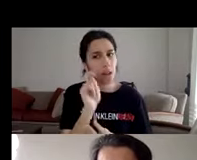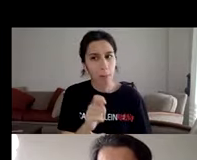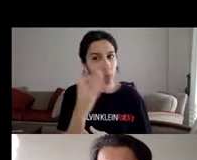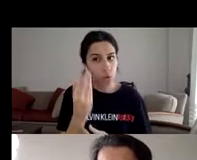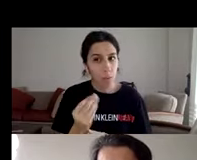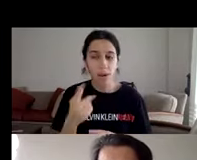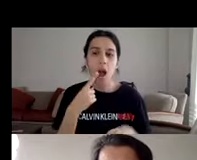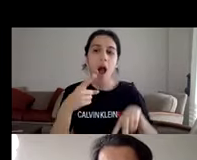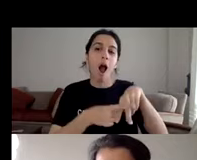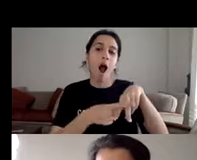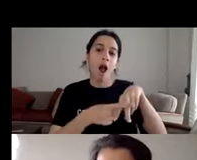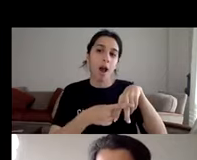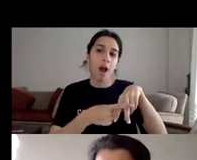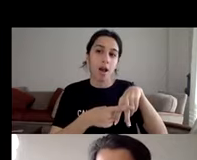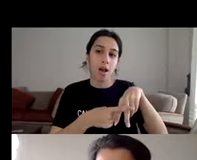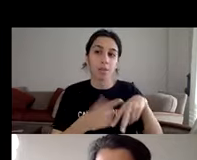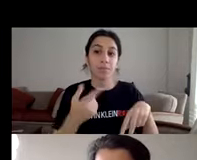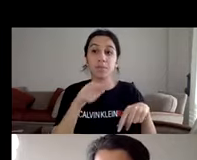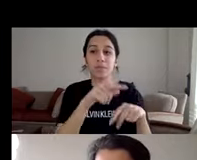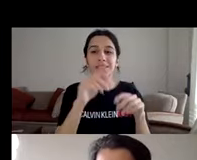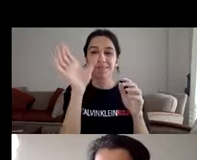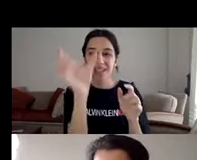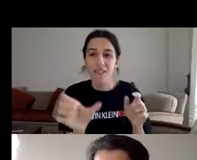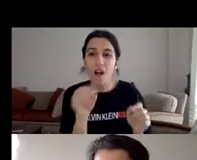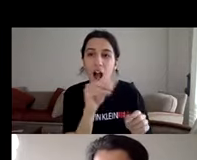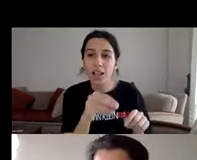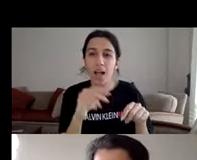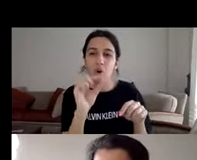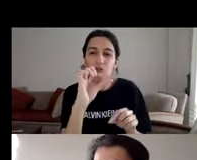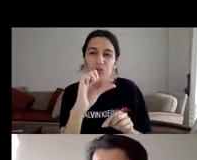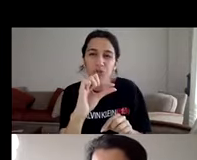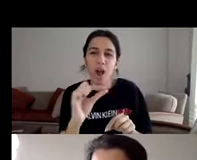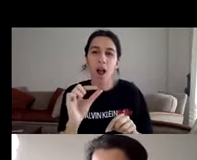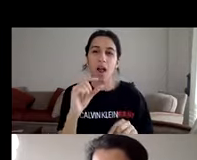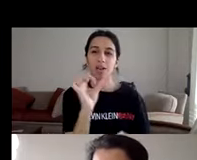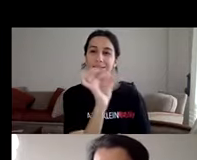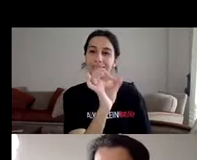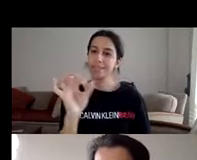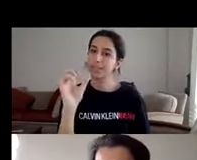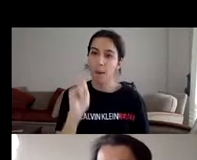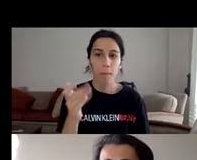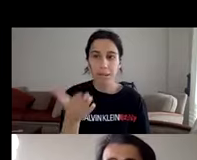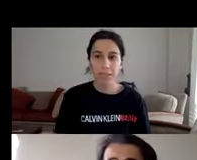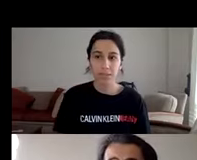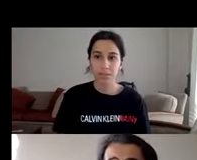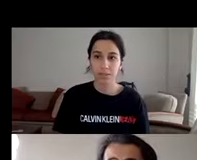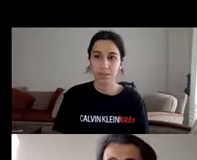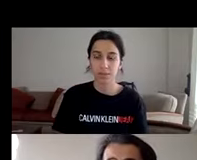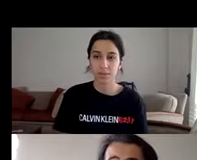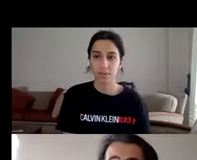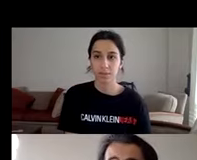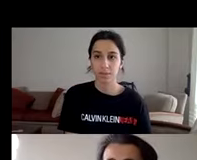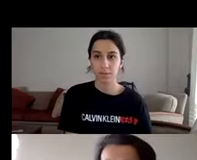seviyesinde erişilebilirdir. Bu sayfaların altına küçük batchler, rozetler koyabilirsin. Çünkü ben şey gibi düşünüyorum,